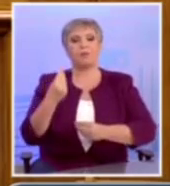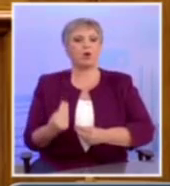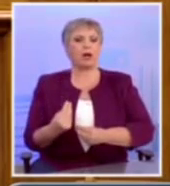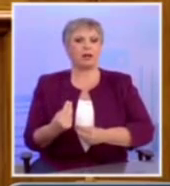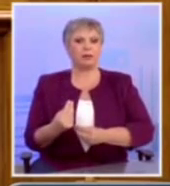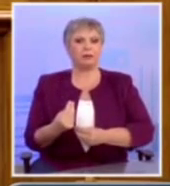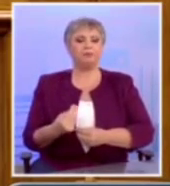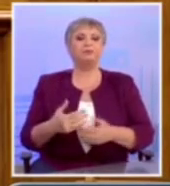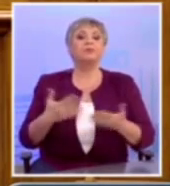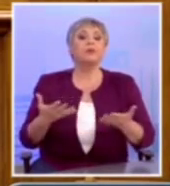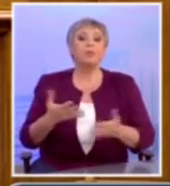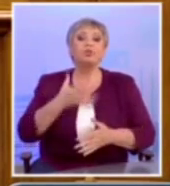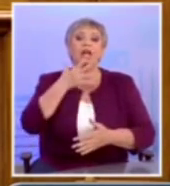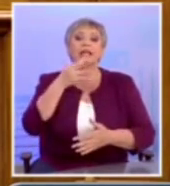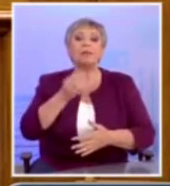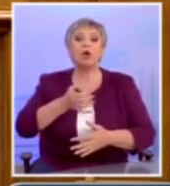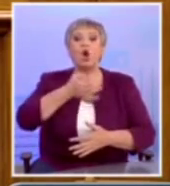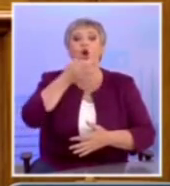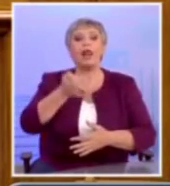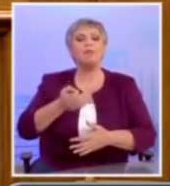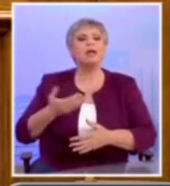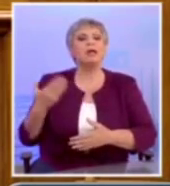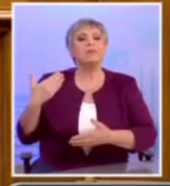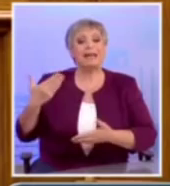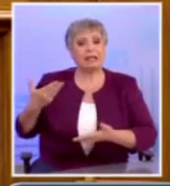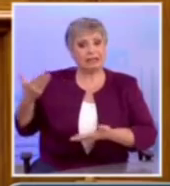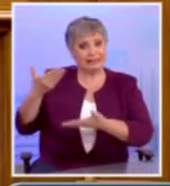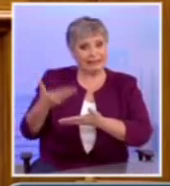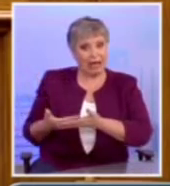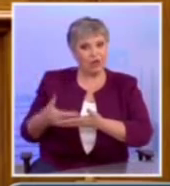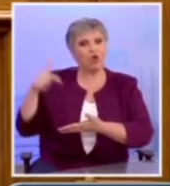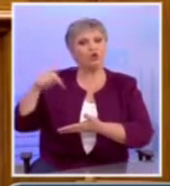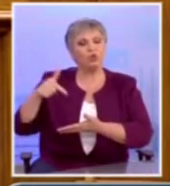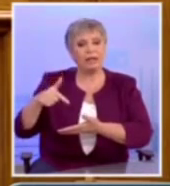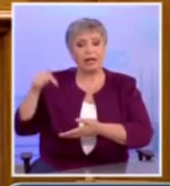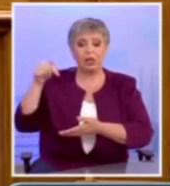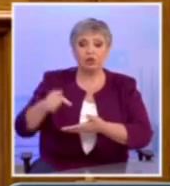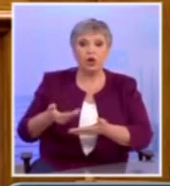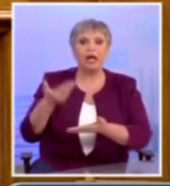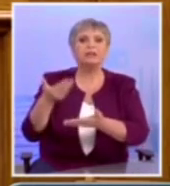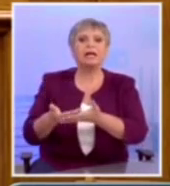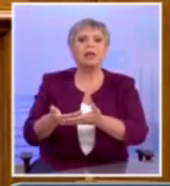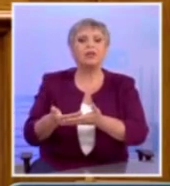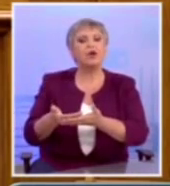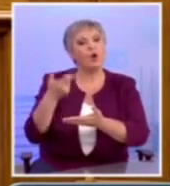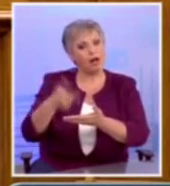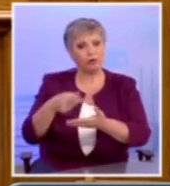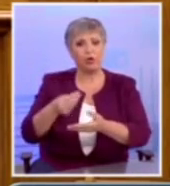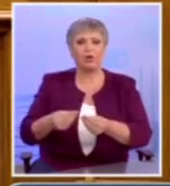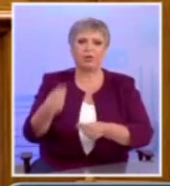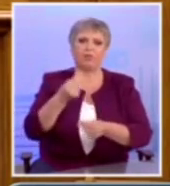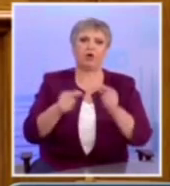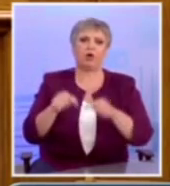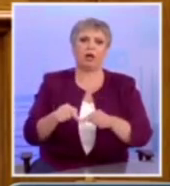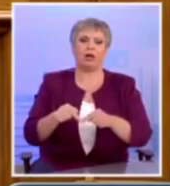Γιατί είναι καλύτερο από το Juncker Plan πριν? Καταρχάς πρέπει να σας πω, υπάρχει μια πολύ μεγάλη